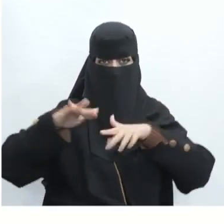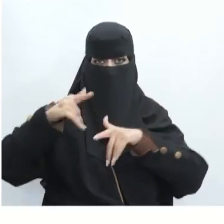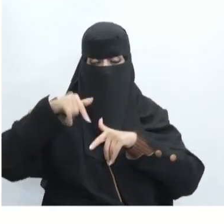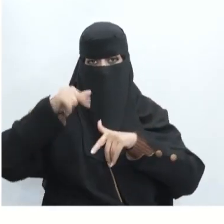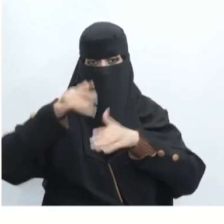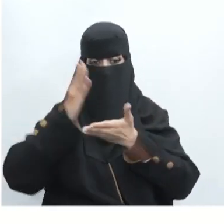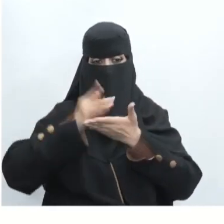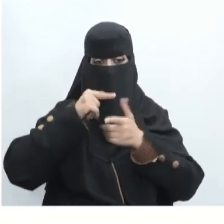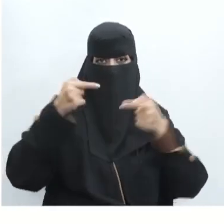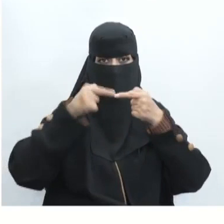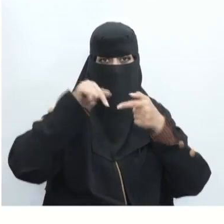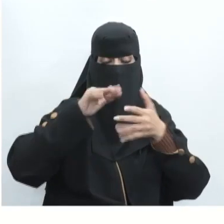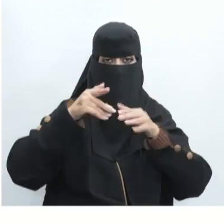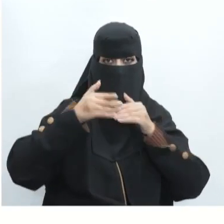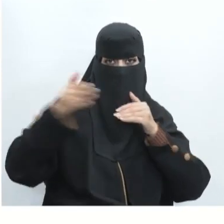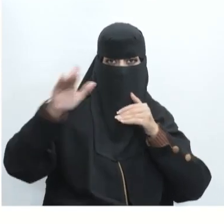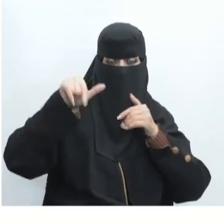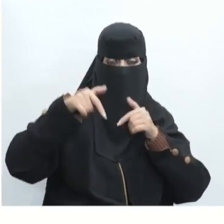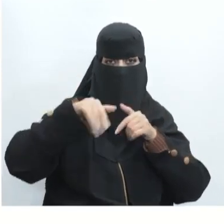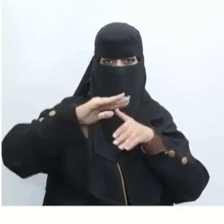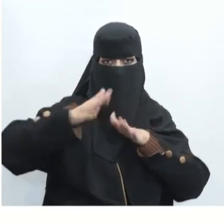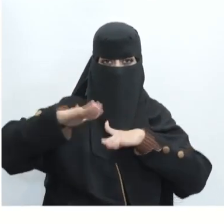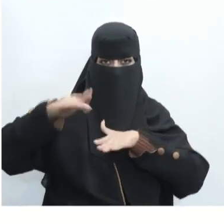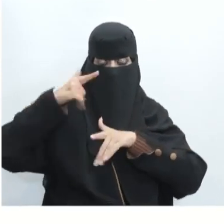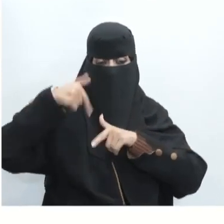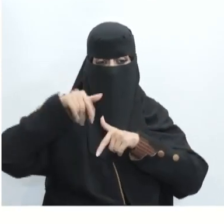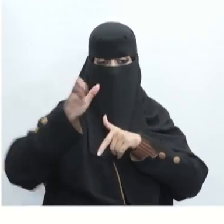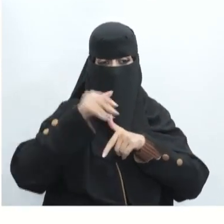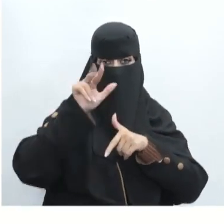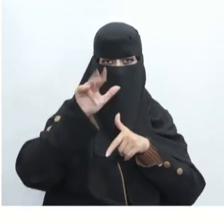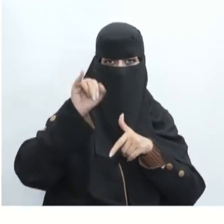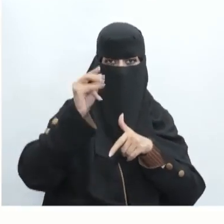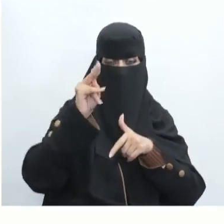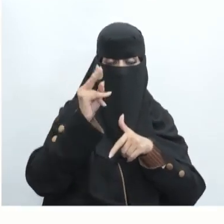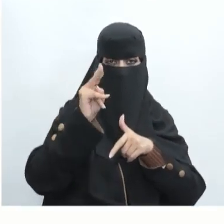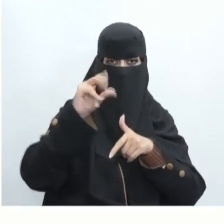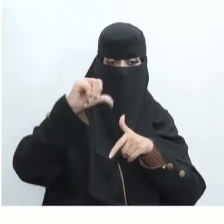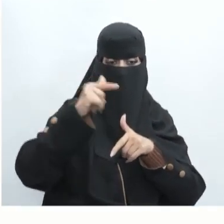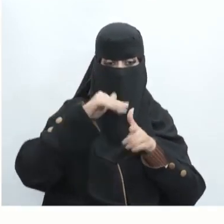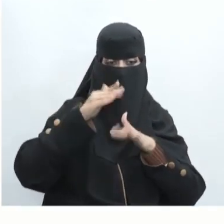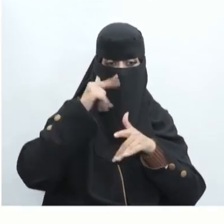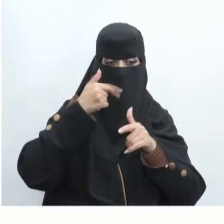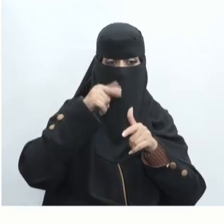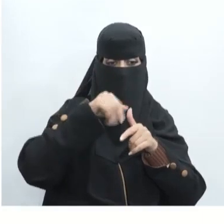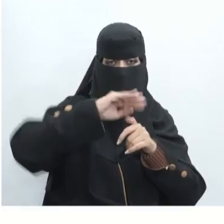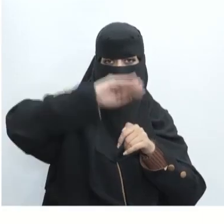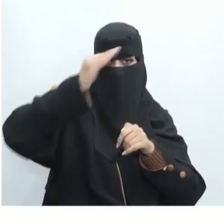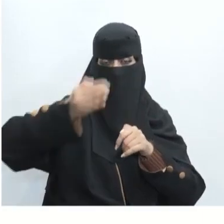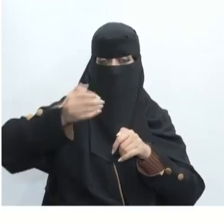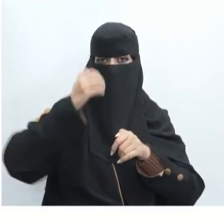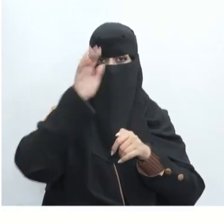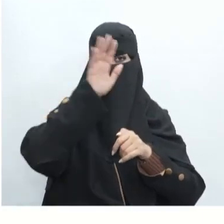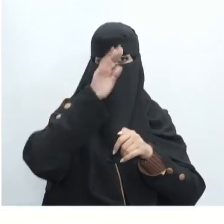هي التي تحاذي البحر المتوسط وايضا ابناء وبنات الطلاب